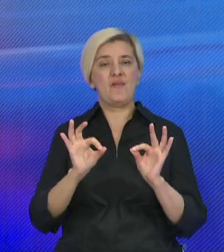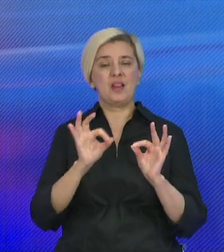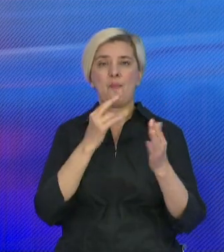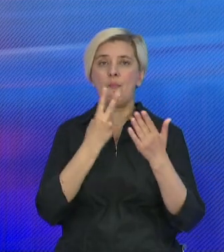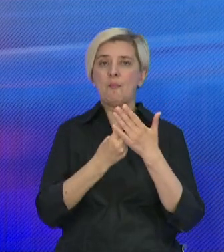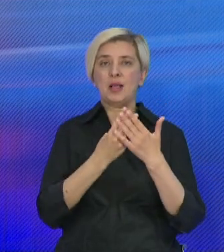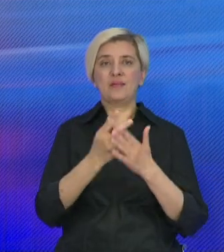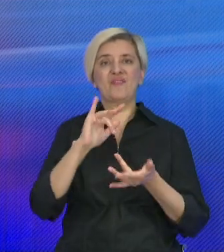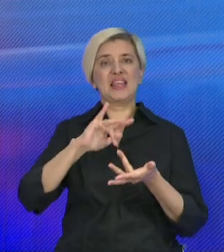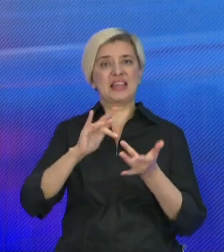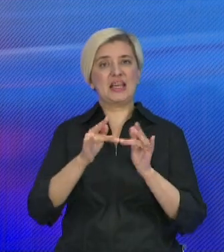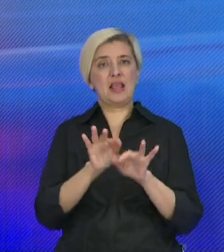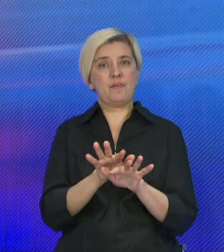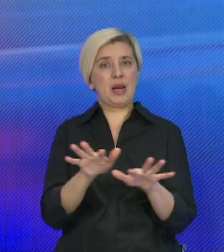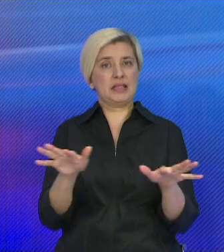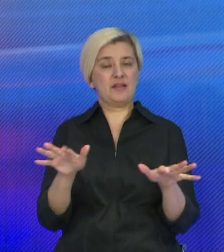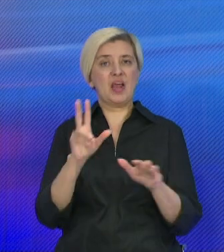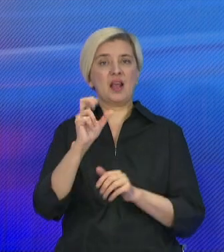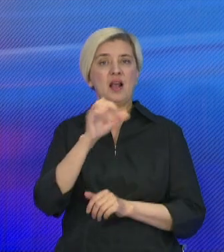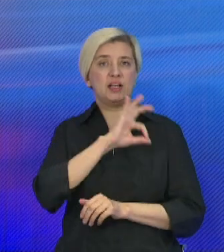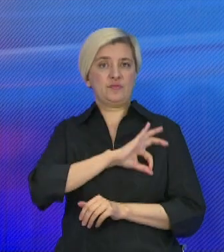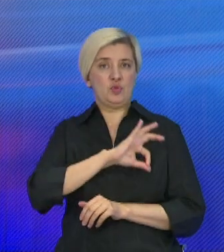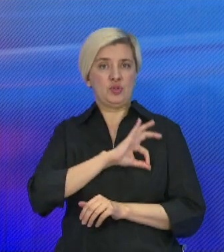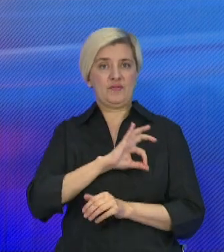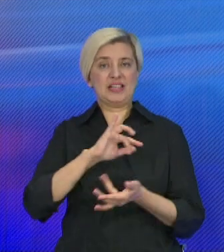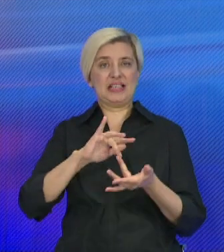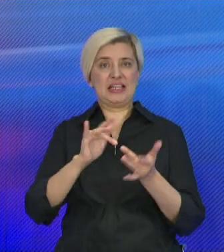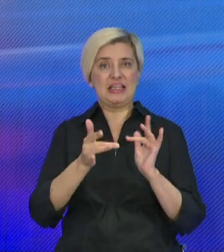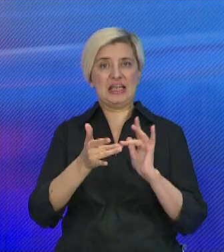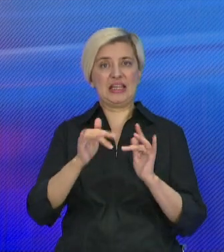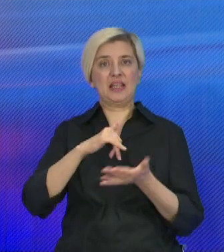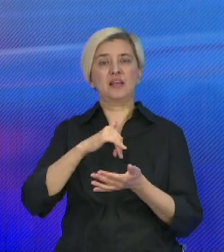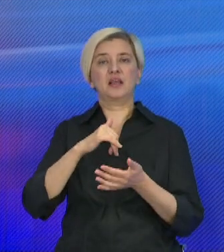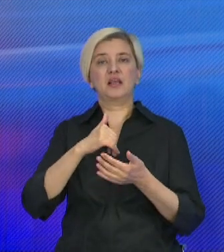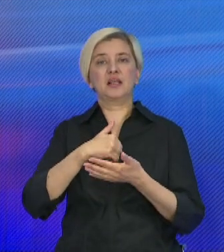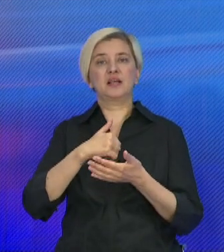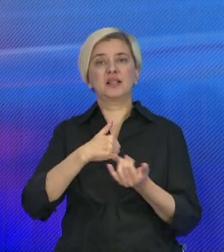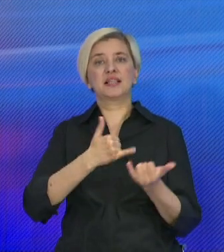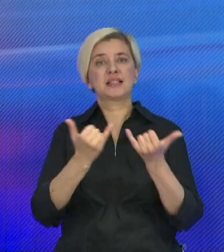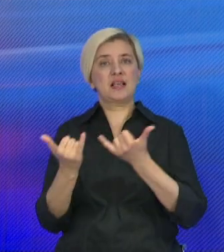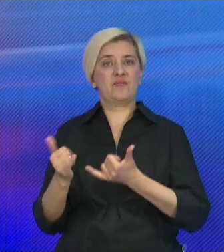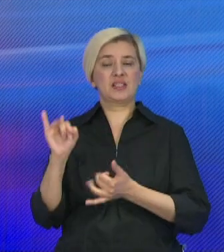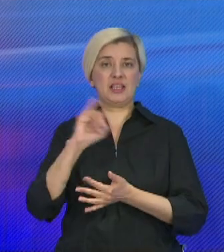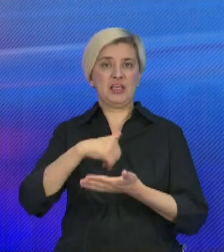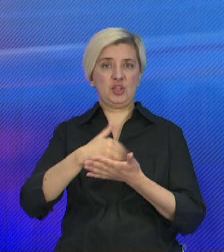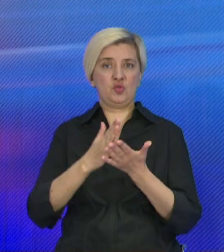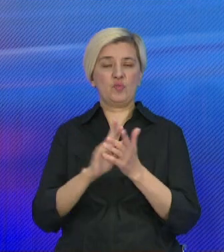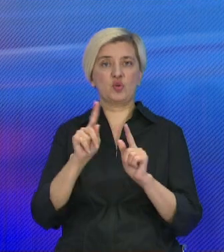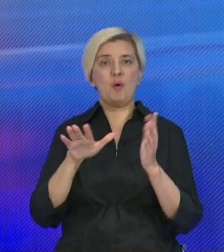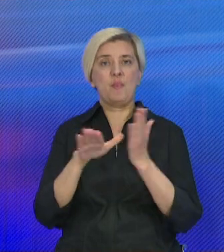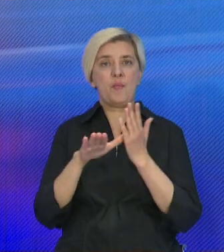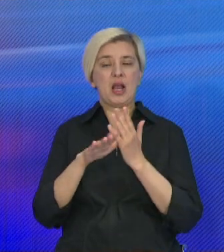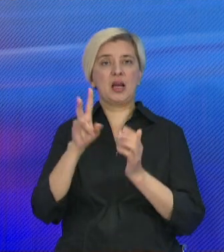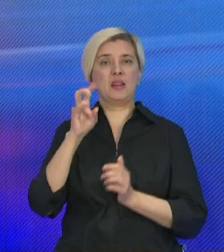правильно использовать интернет-сервисы и инструменты, чтобы они помогали на уроке, а не отвлекали. Школа